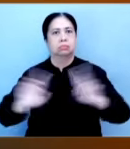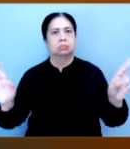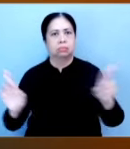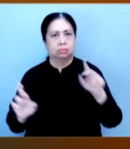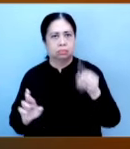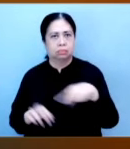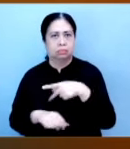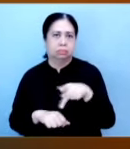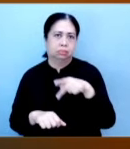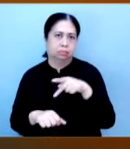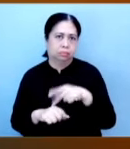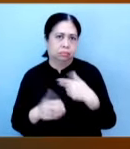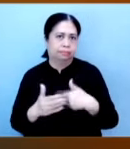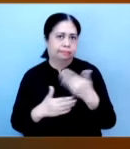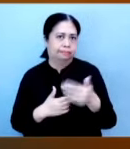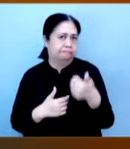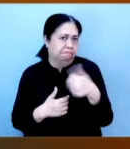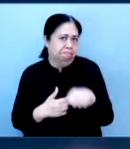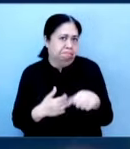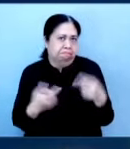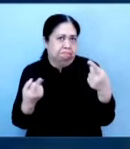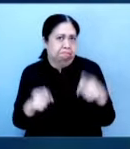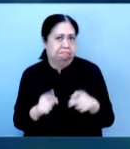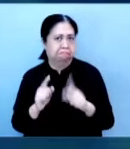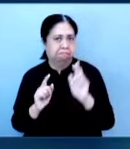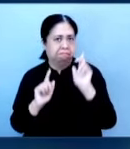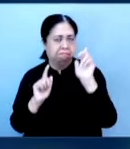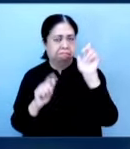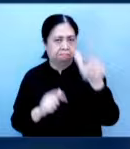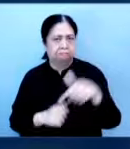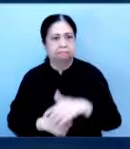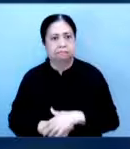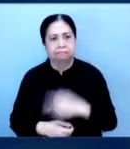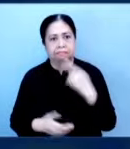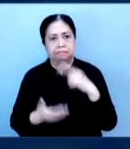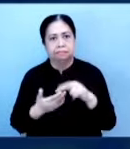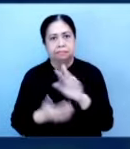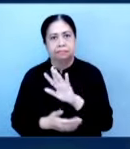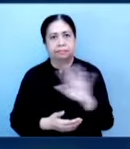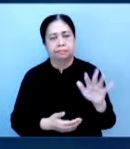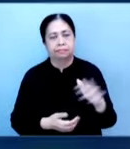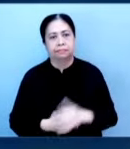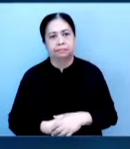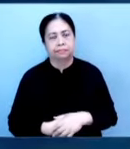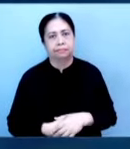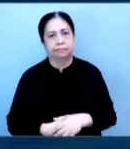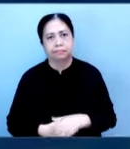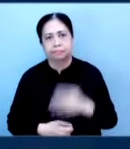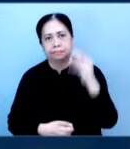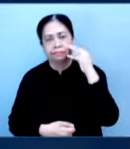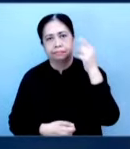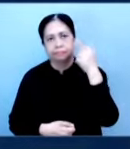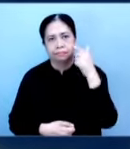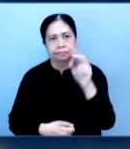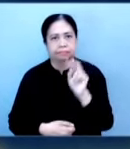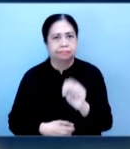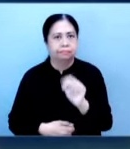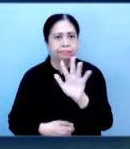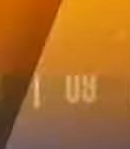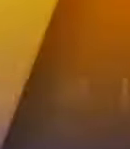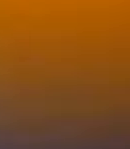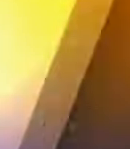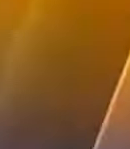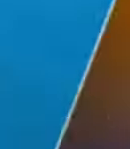bansa sa anumang kahihinatnan nito nagbabalita mula sa frontline Mon Gualvez nose